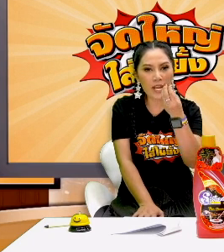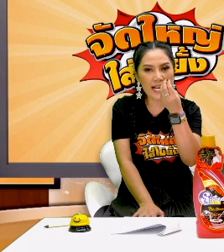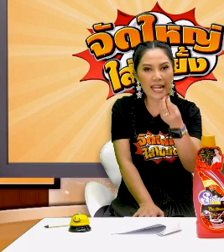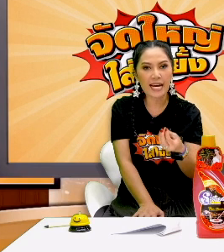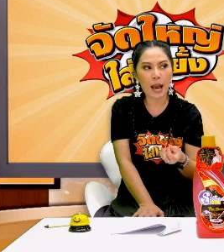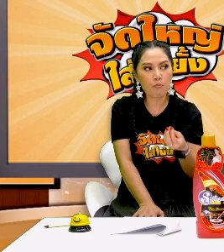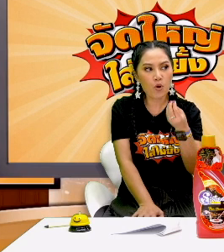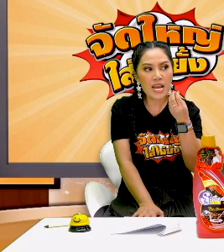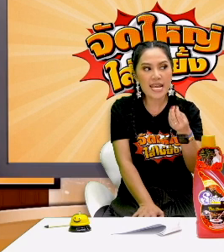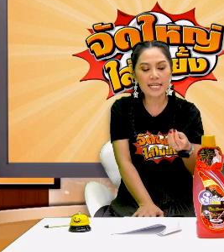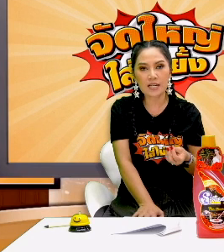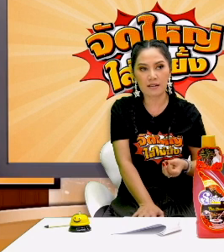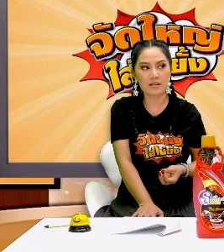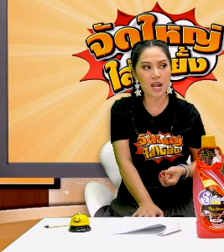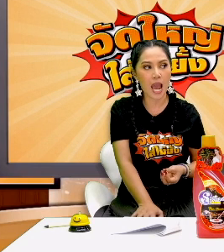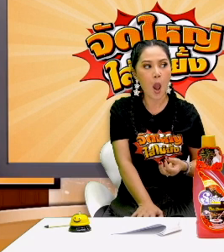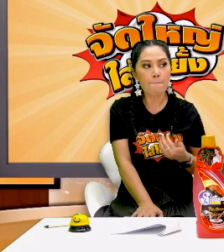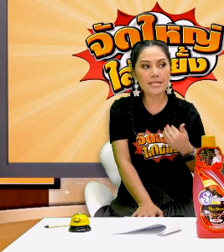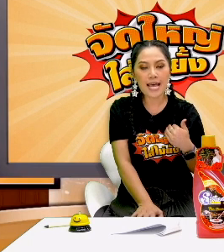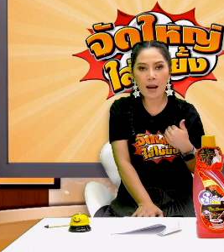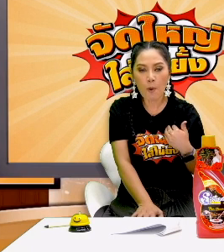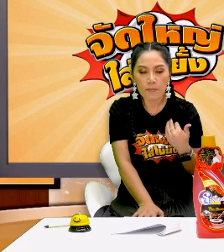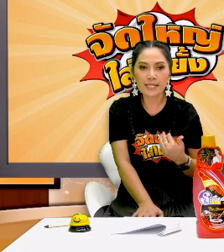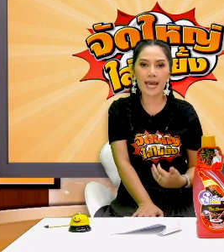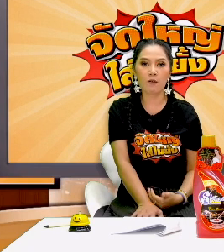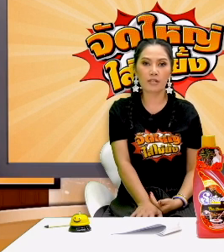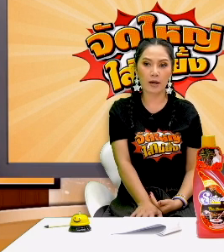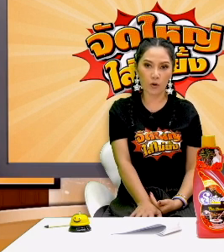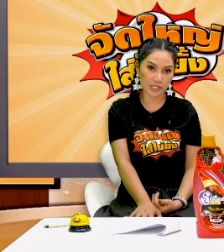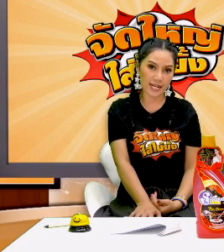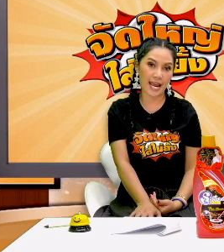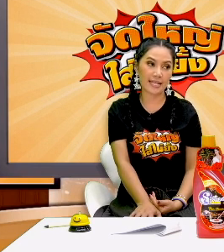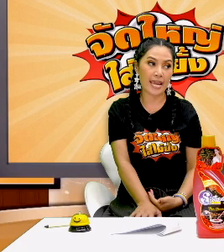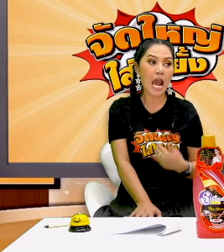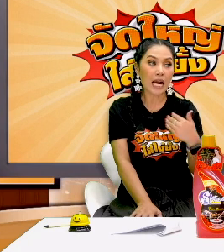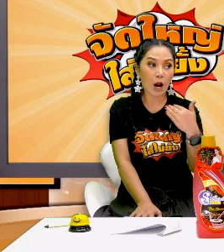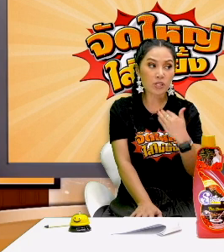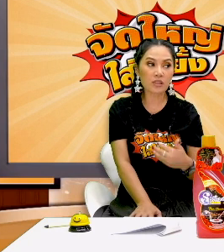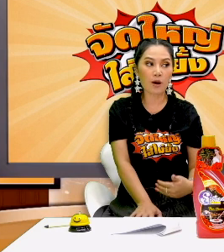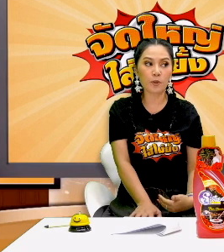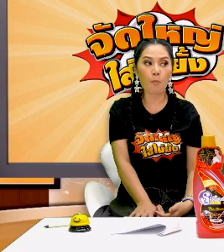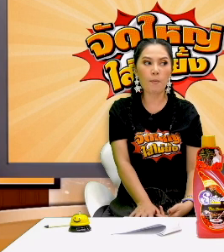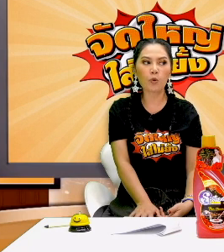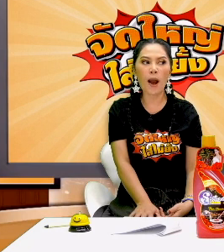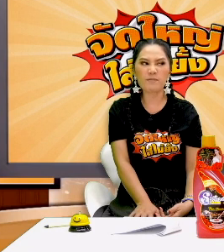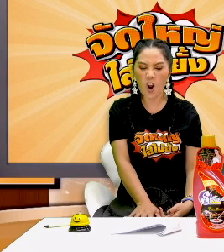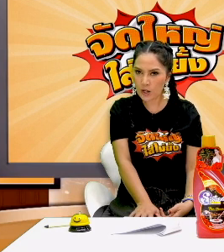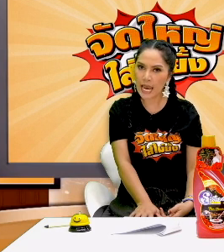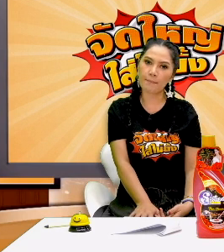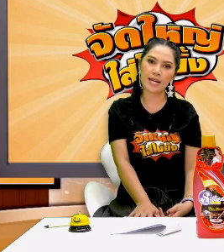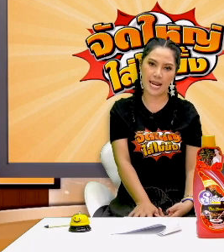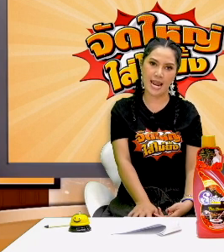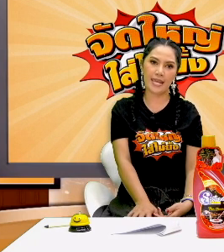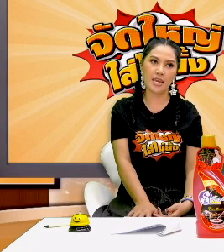ำพูดเล็กๆคำบูลลี่ที่เกิดขึ้นเนี่ยมันสร้างปมในใจของเด็กคนนึงขนาดไหนเขาจะเติบโตมาบนความชอก